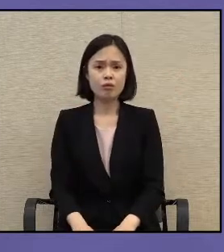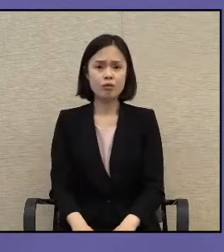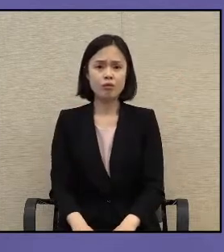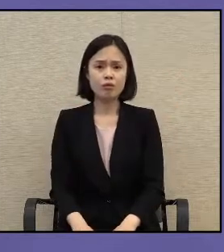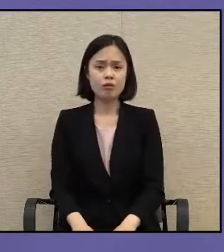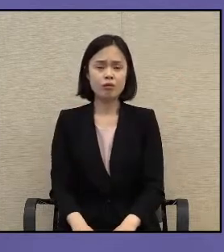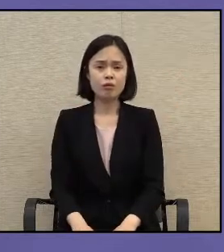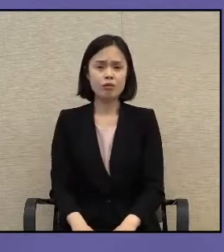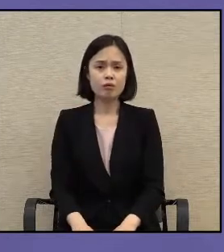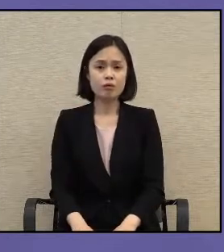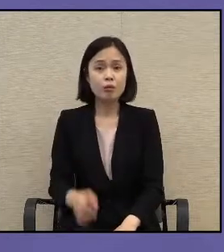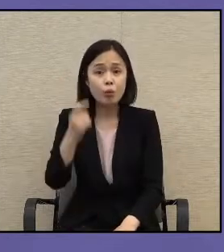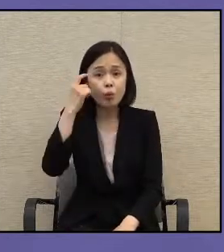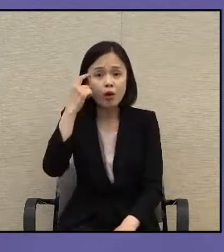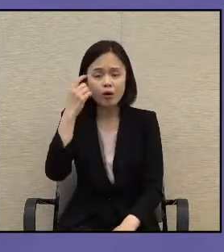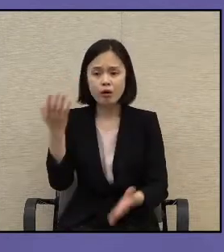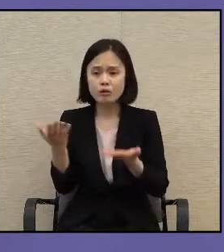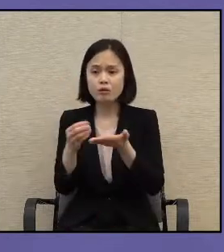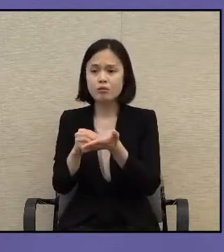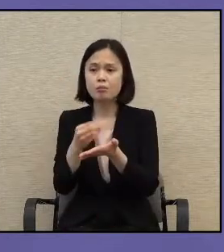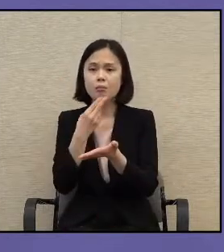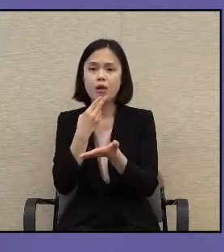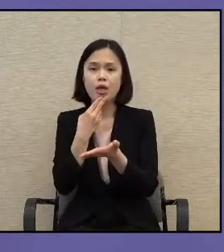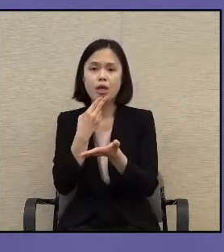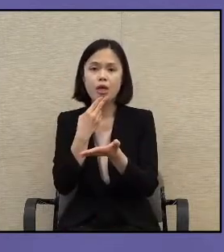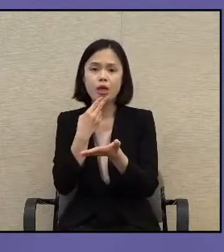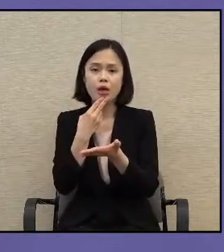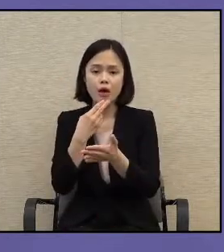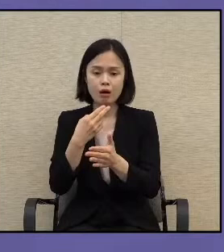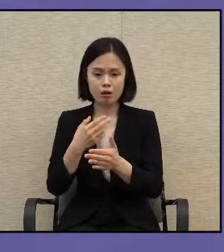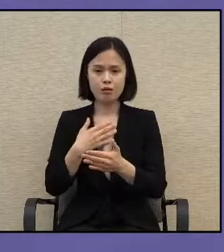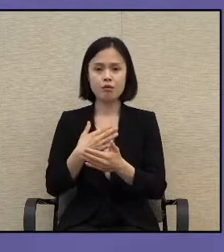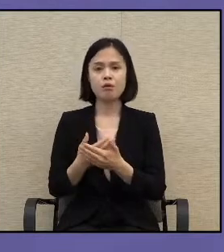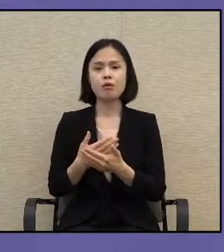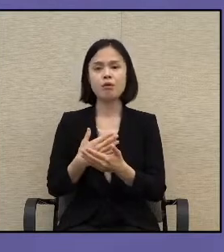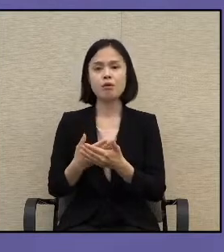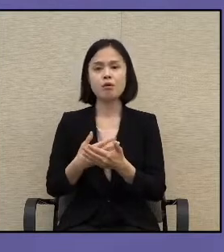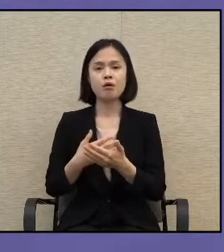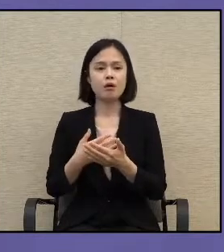두려움이라든지 불안정을 더 크게 자극할 수 있다라고. 그래서